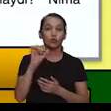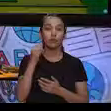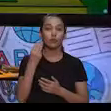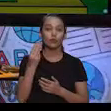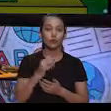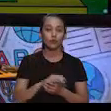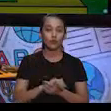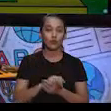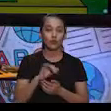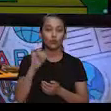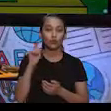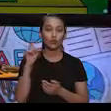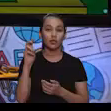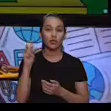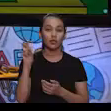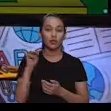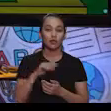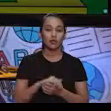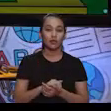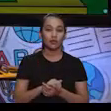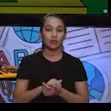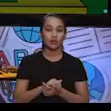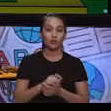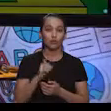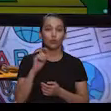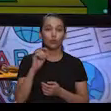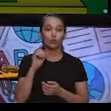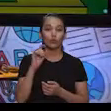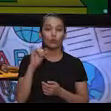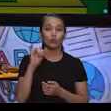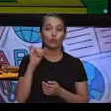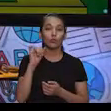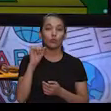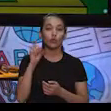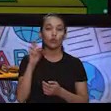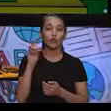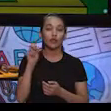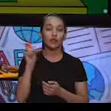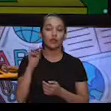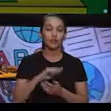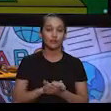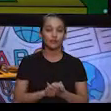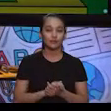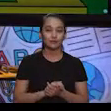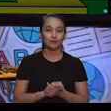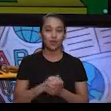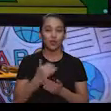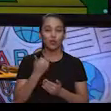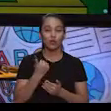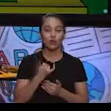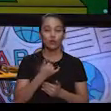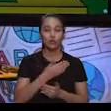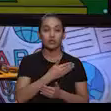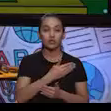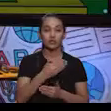uxladi. Demak, ushbu so'zlarni ma'nosini juda ham yaxshi bilasiz. Keling, hozir men sizlarga